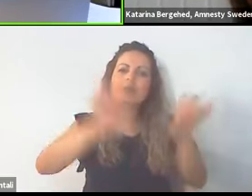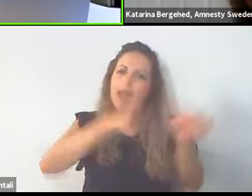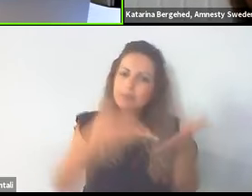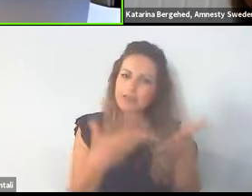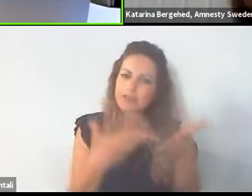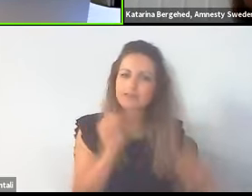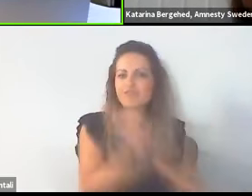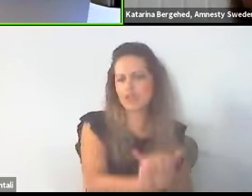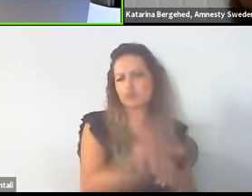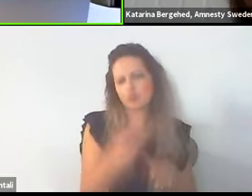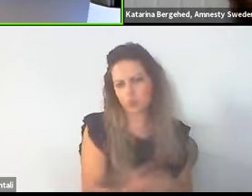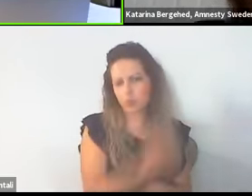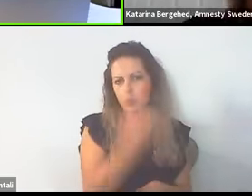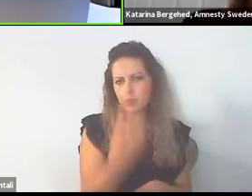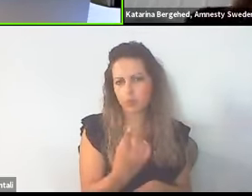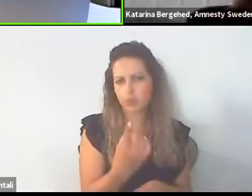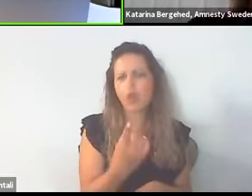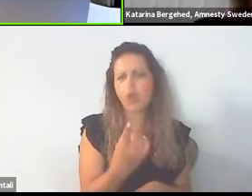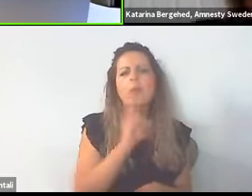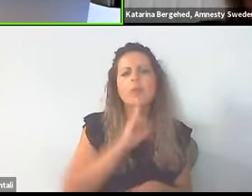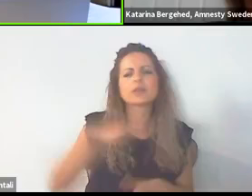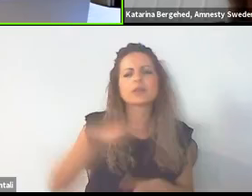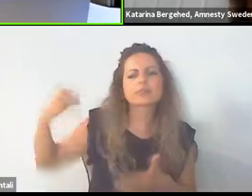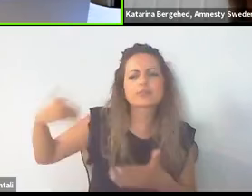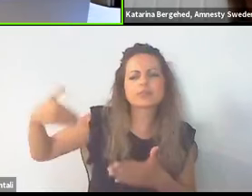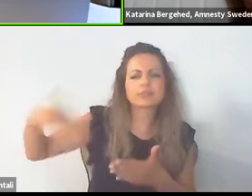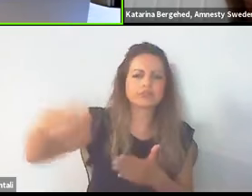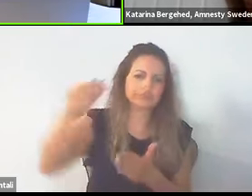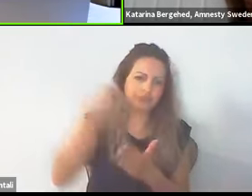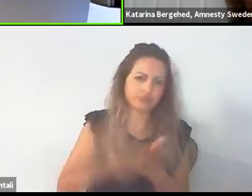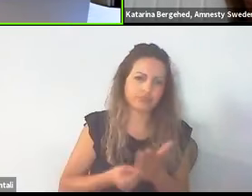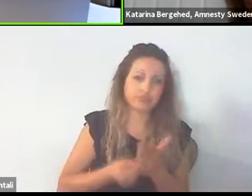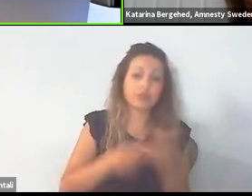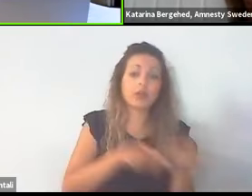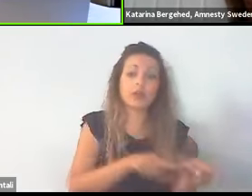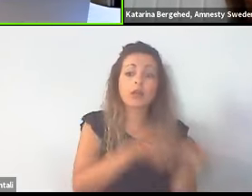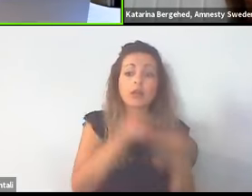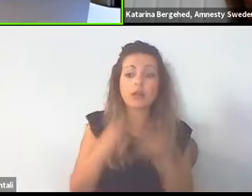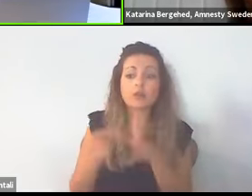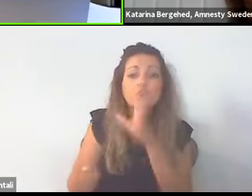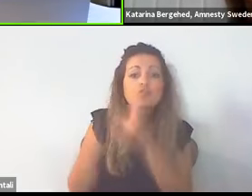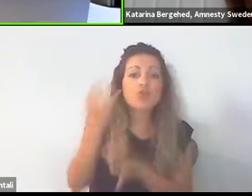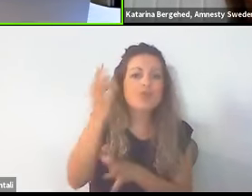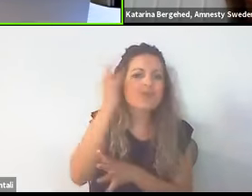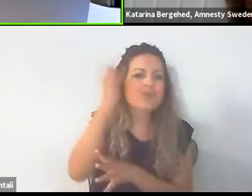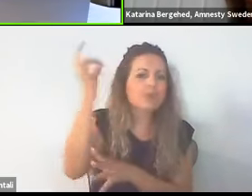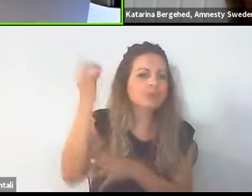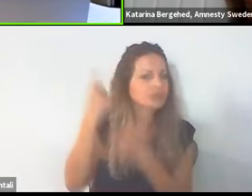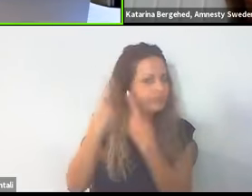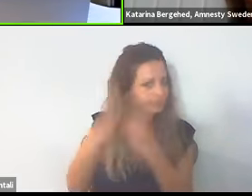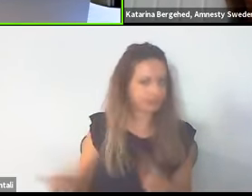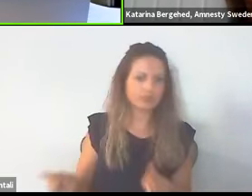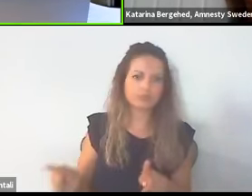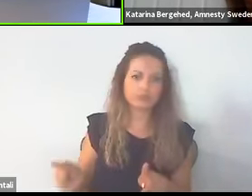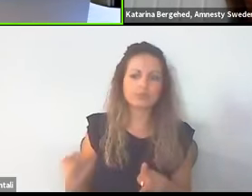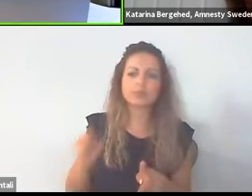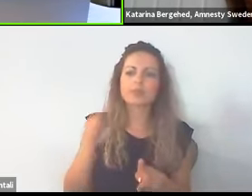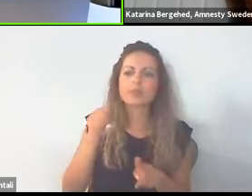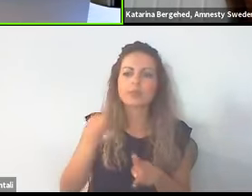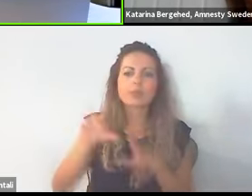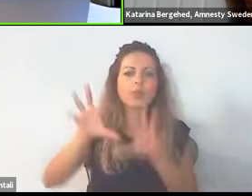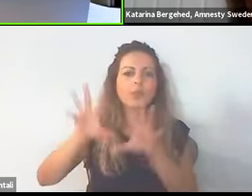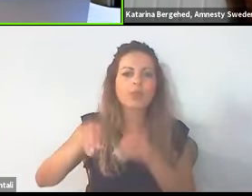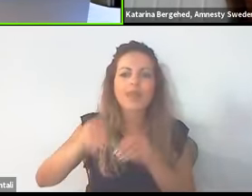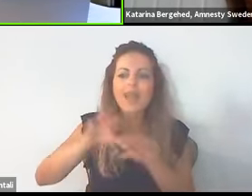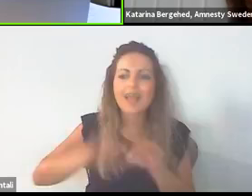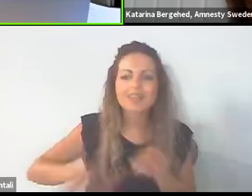έχουμε όμως και πολλές νέες περιπτώσεις οι οποίες αφορούν υποθέσεις και καταστάσεις που μέχρι